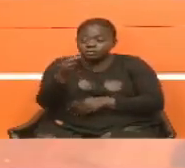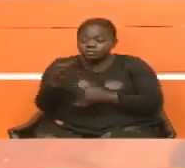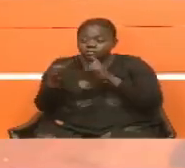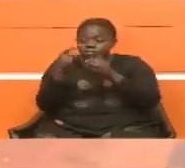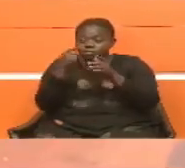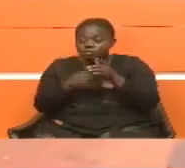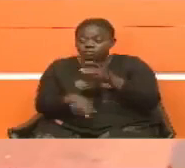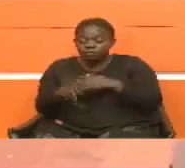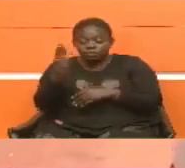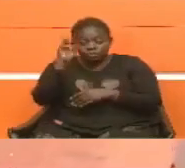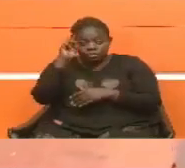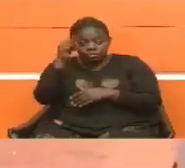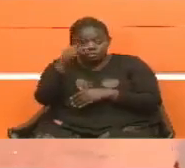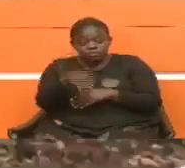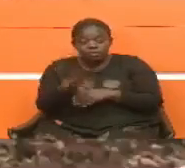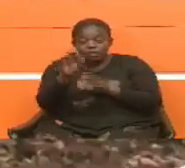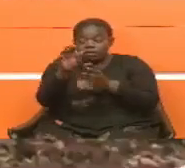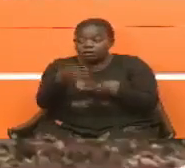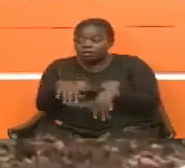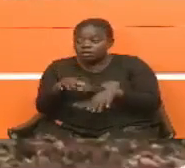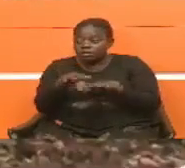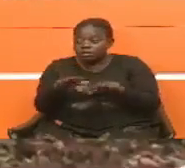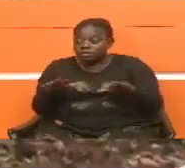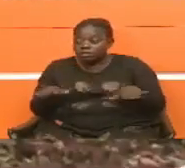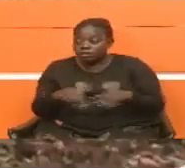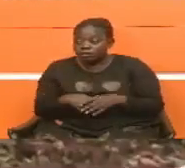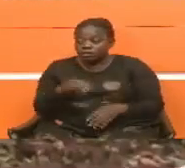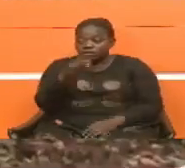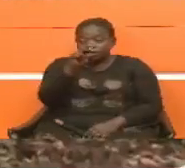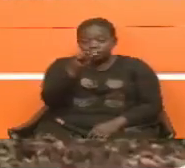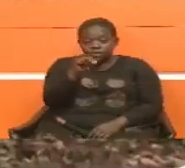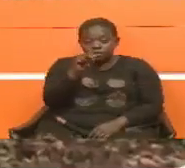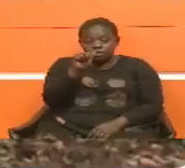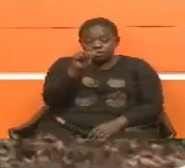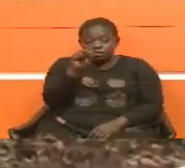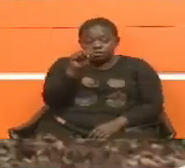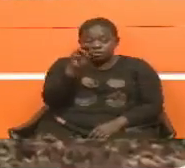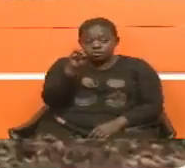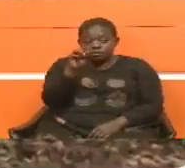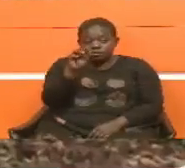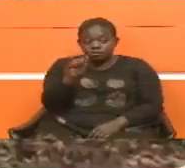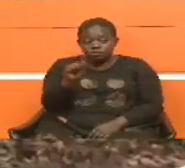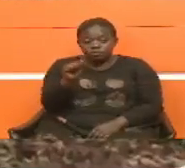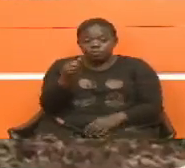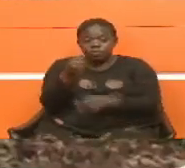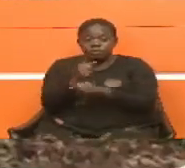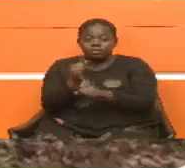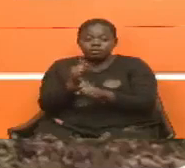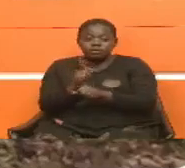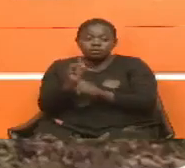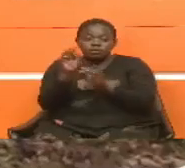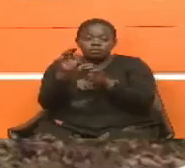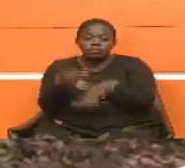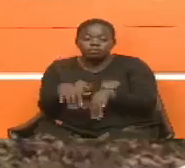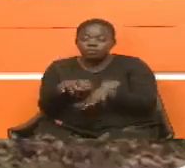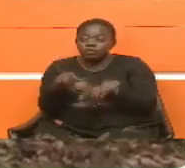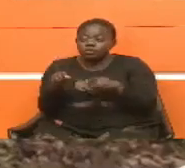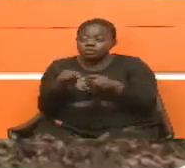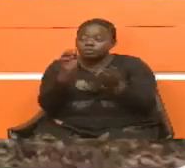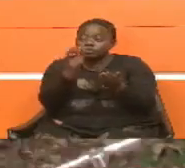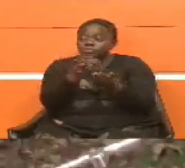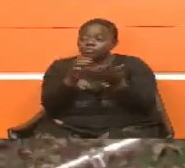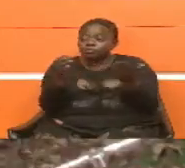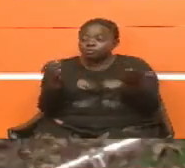ku baalimiranga pamba ku ttaka lino. Nakitoma Society yali baalimalima pamba ne situwa zaaliwo wano